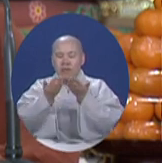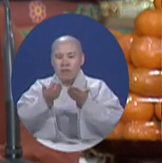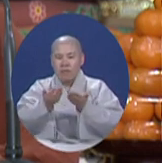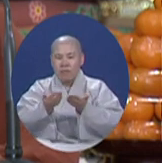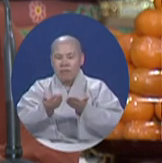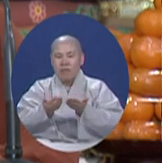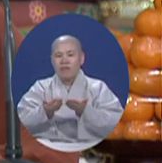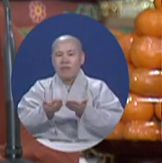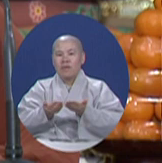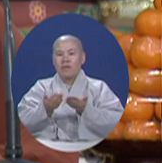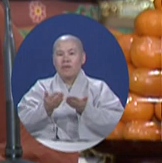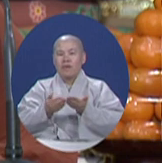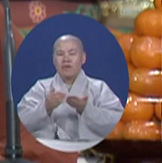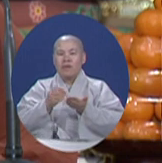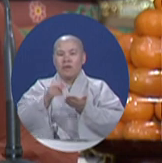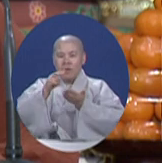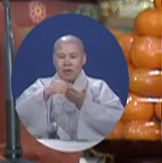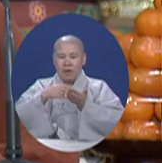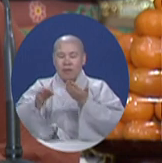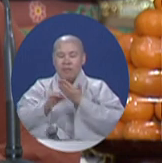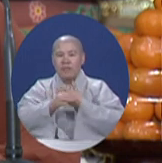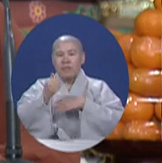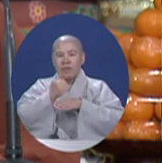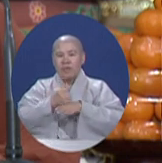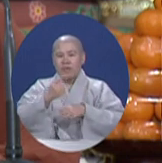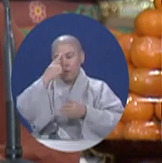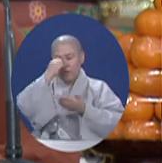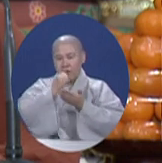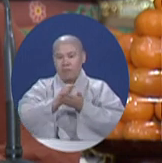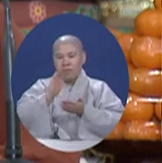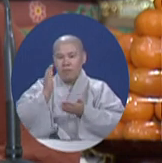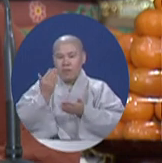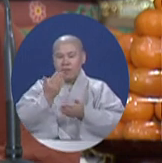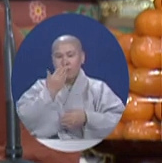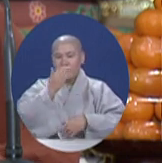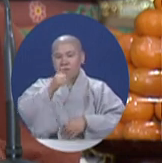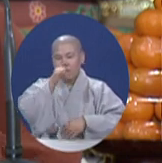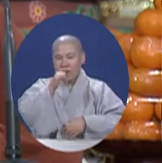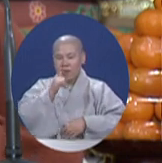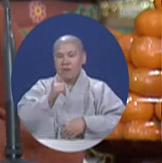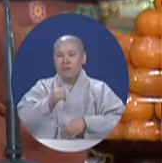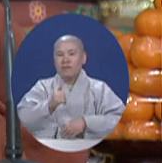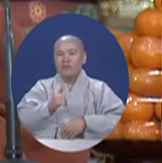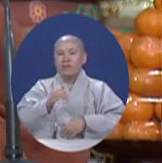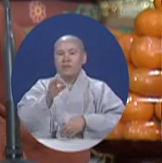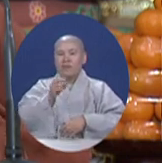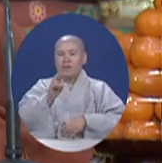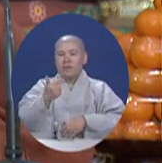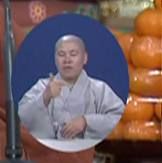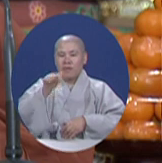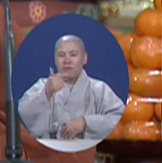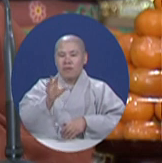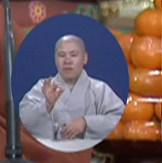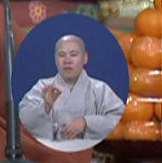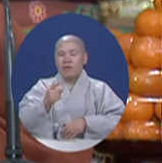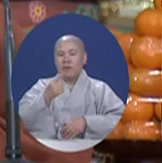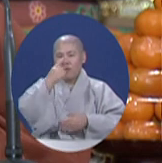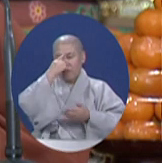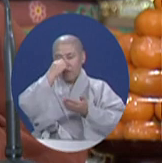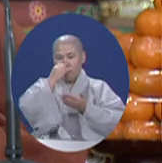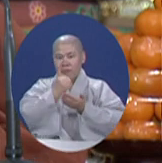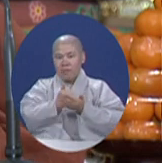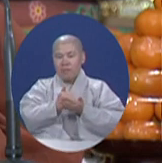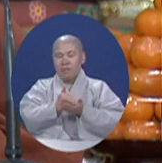수 있다. 이래가지고 부용연관 스님을 전거해서 부용연관 스님한테 공부를 하게